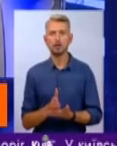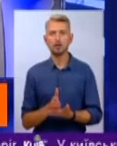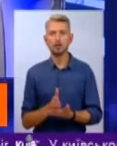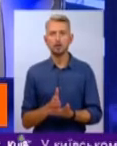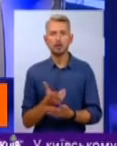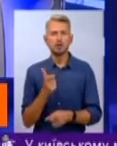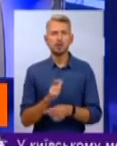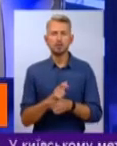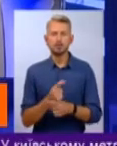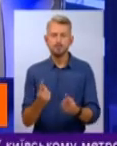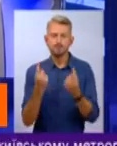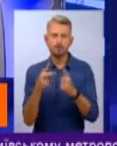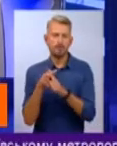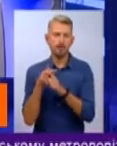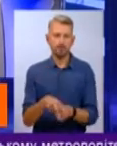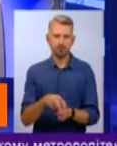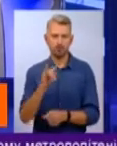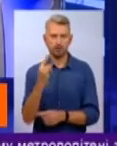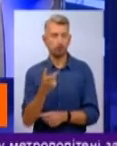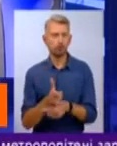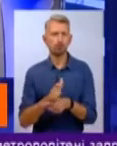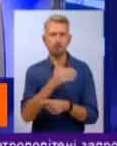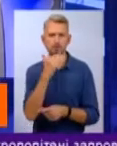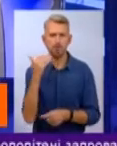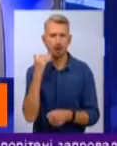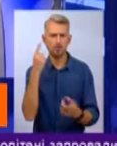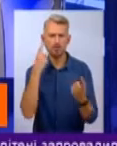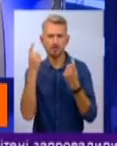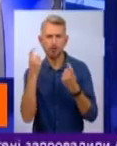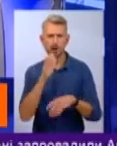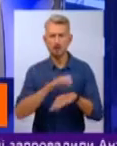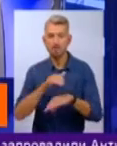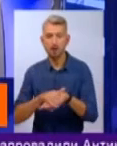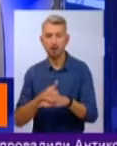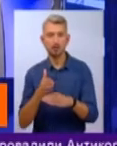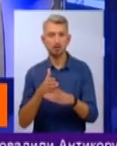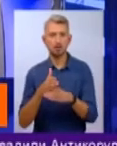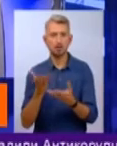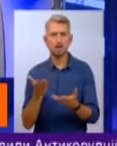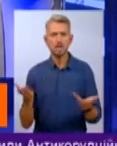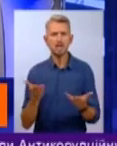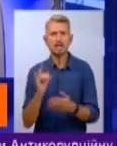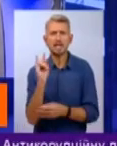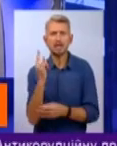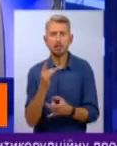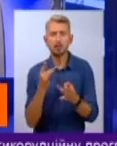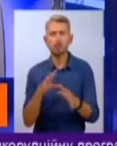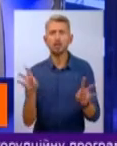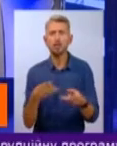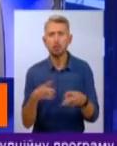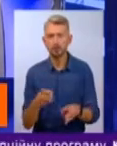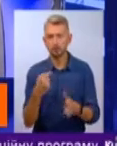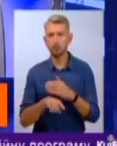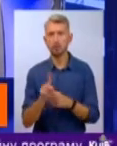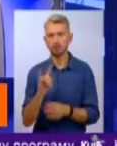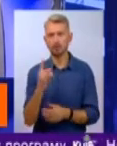за велике навантаження на дитину. Тобто дуже багато інформації, фактів і так далі, які дитині просто не потрібні, тому що